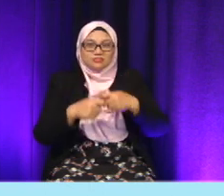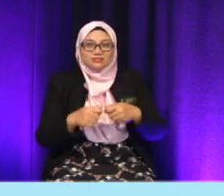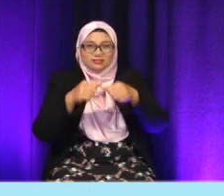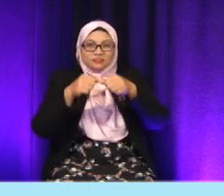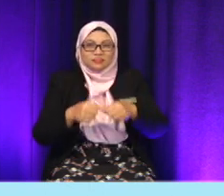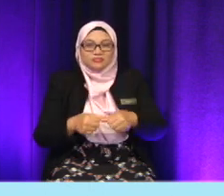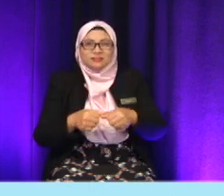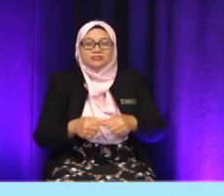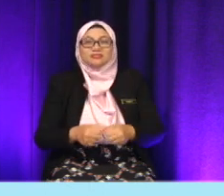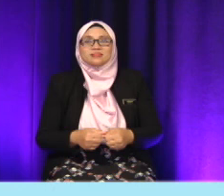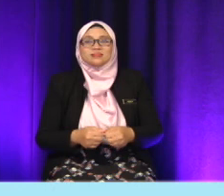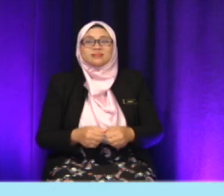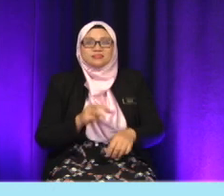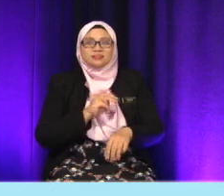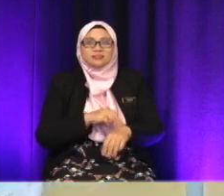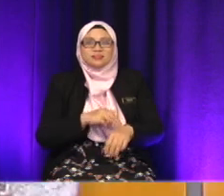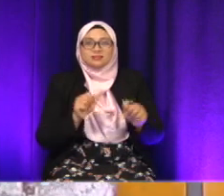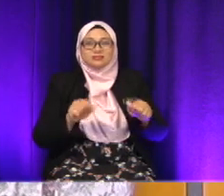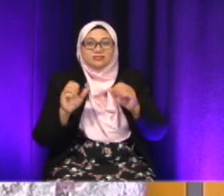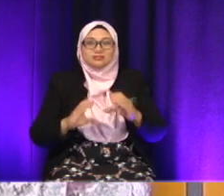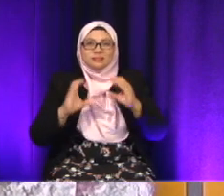sewaktu-waktu cara yang dilakukan